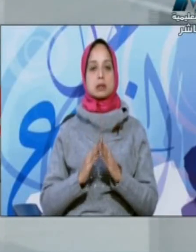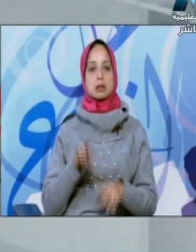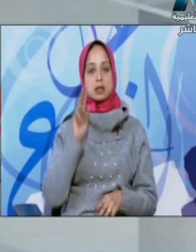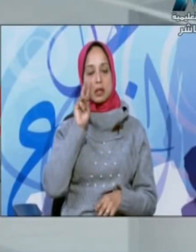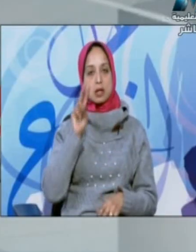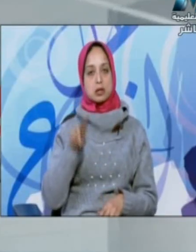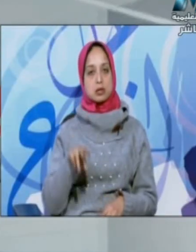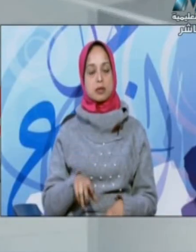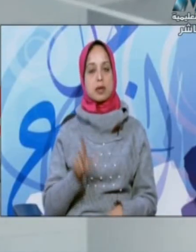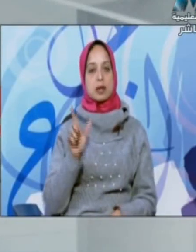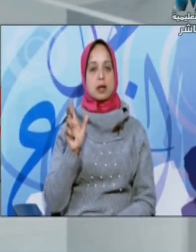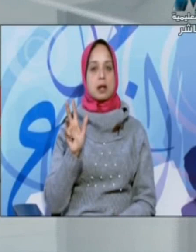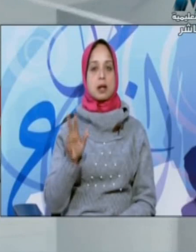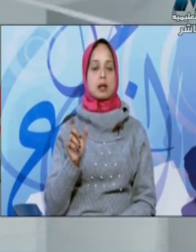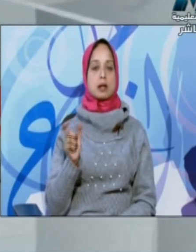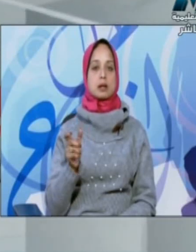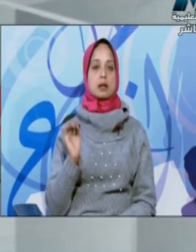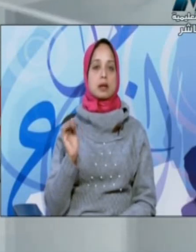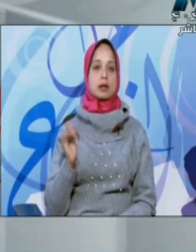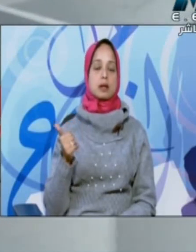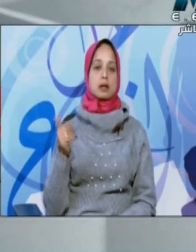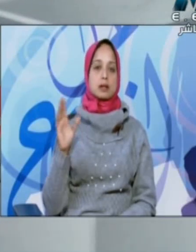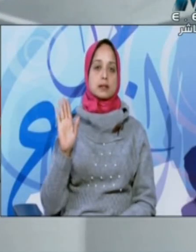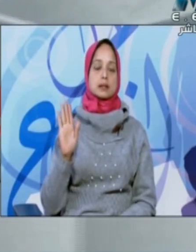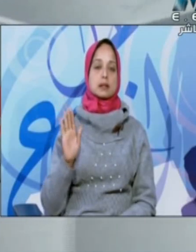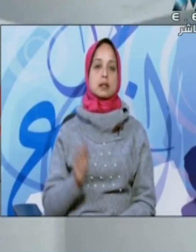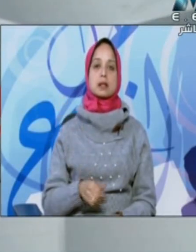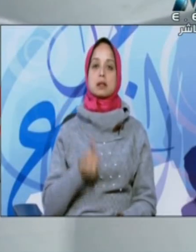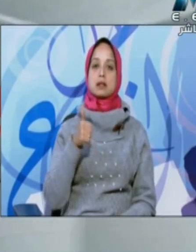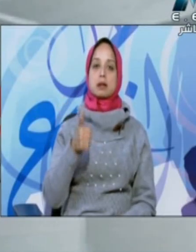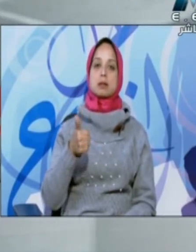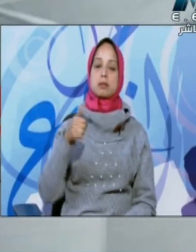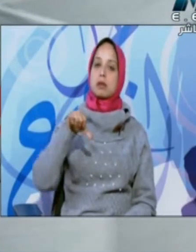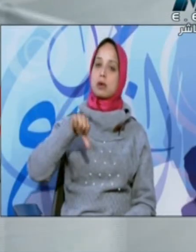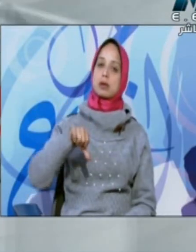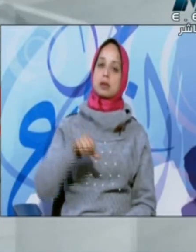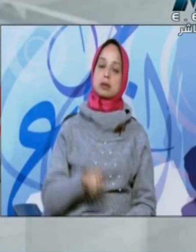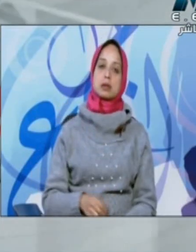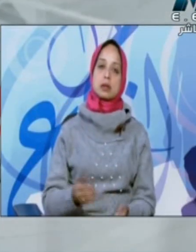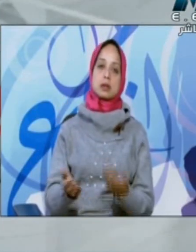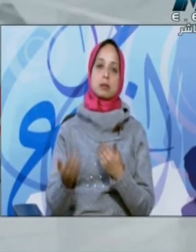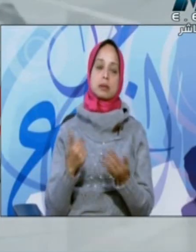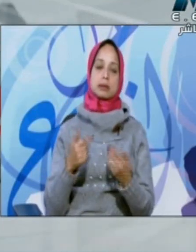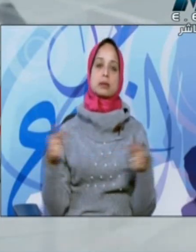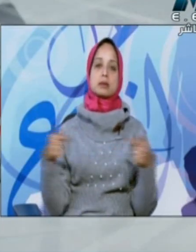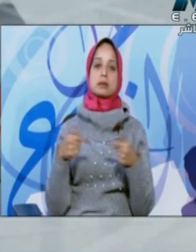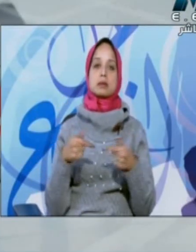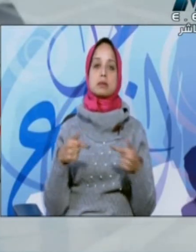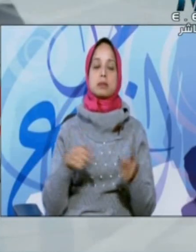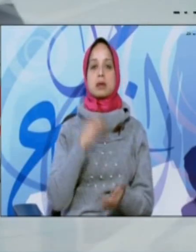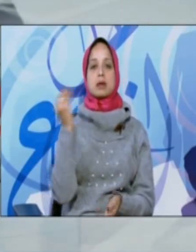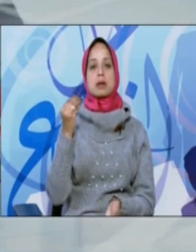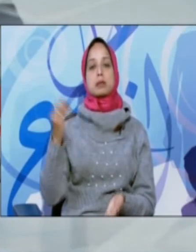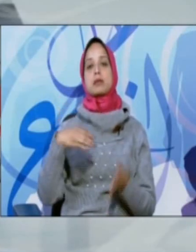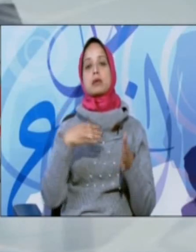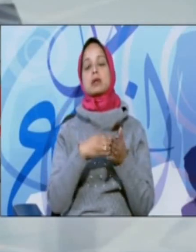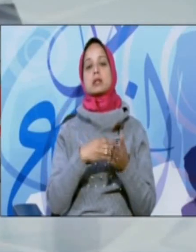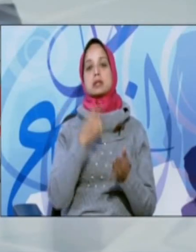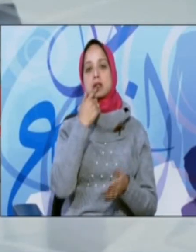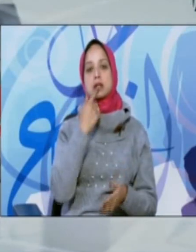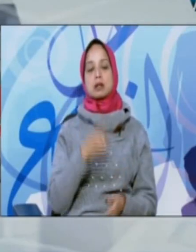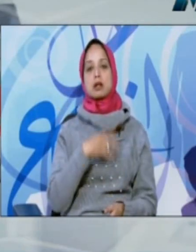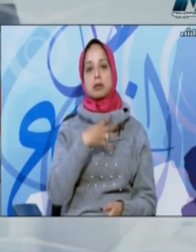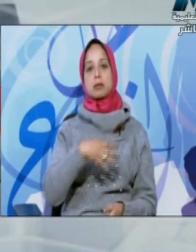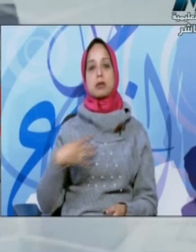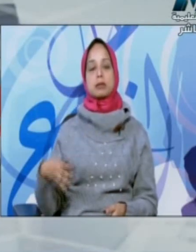اخطا ولا كان محق؟ تاني الله يخليكم في الفقره دي، قلنا لما اقتربت الحرب العالميه من النهايه 1944